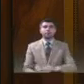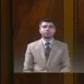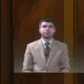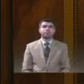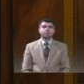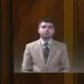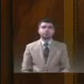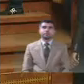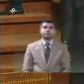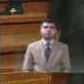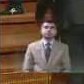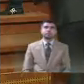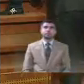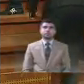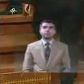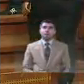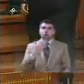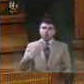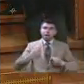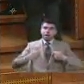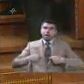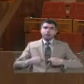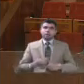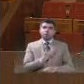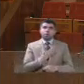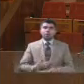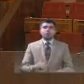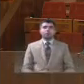وبركاته. شكرا سيد الرئيس.